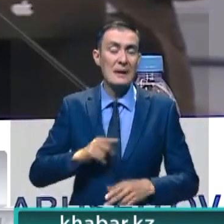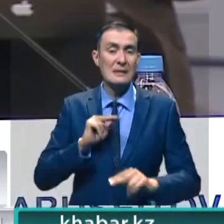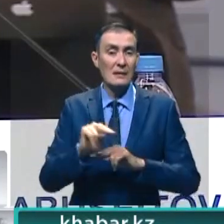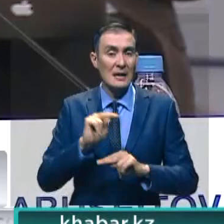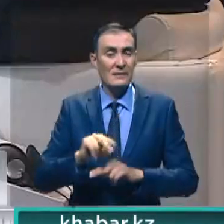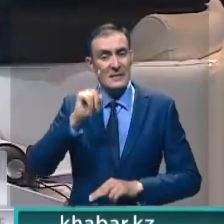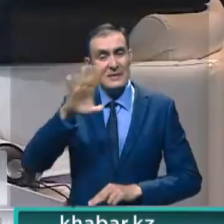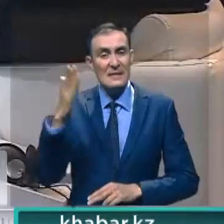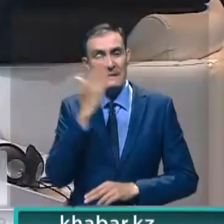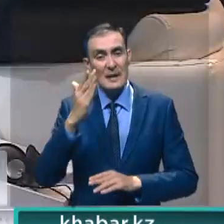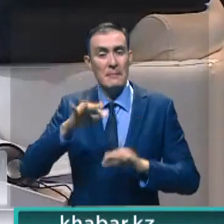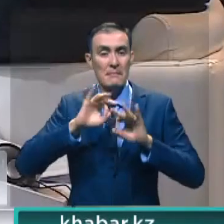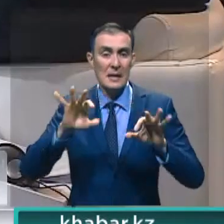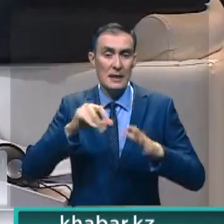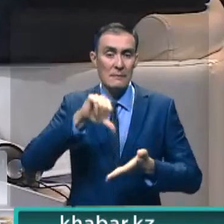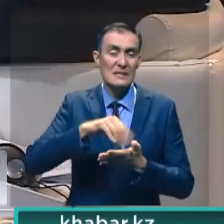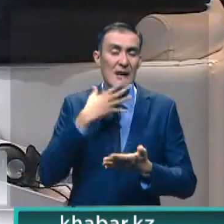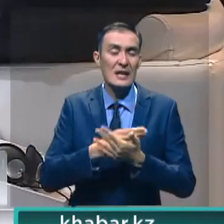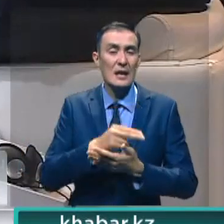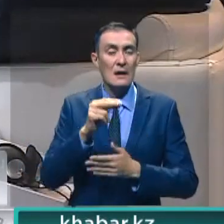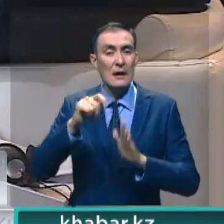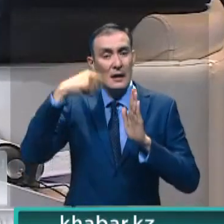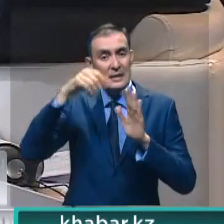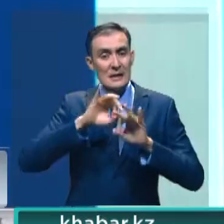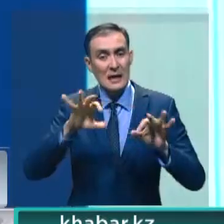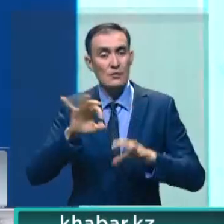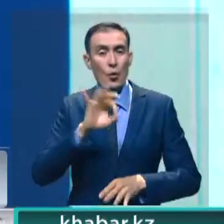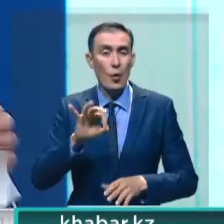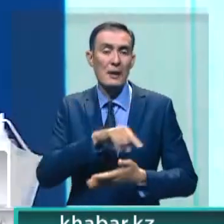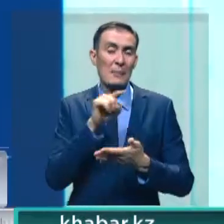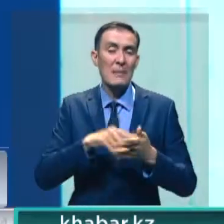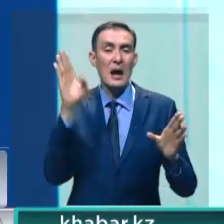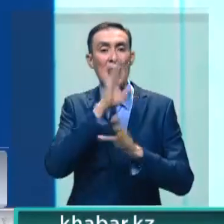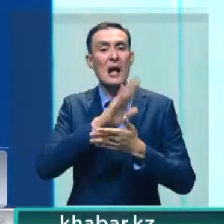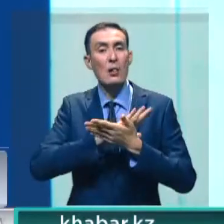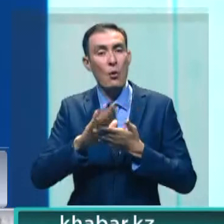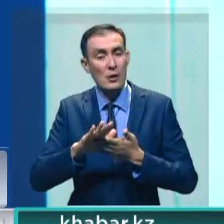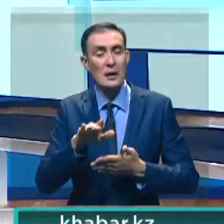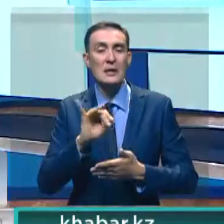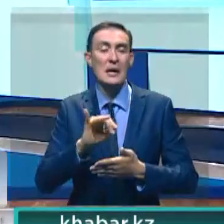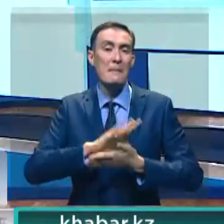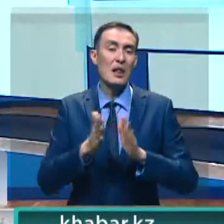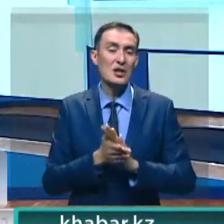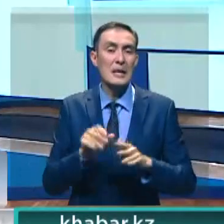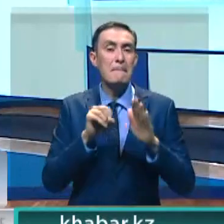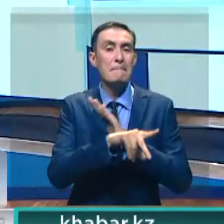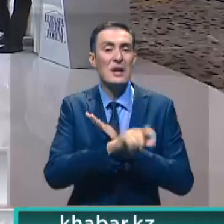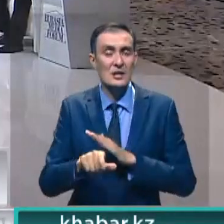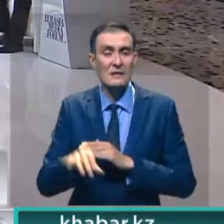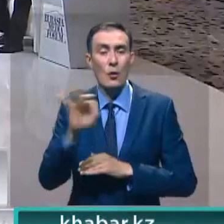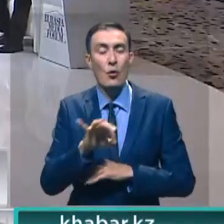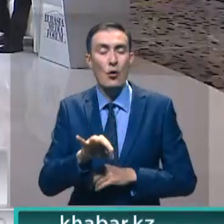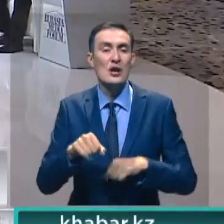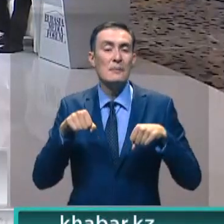мастер-классов известные фильмейкеры представили свои работы, рассказывающие о проблемах экологии, положении беженцев, правах